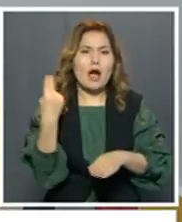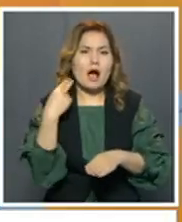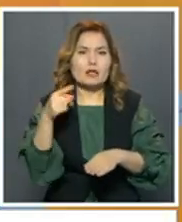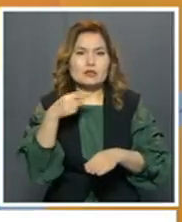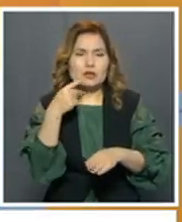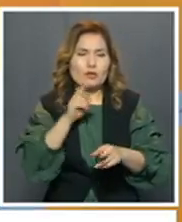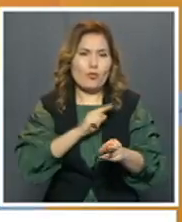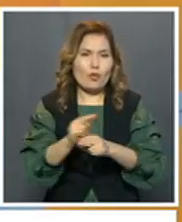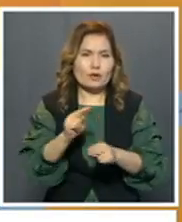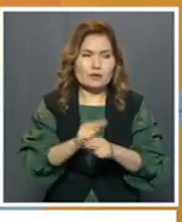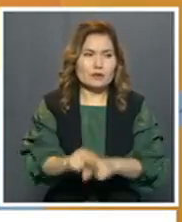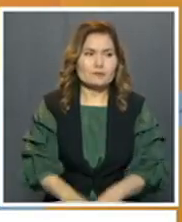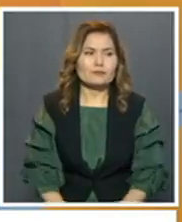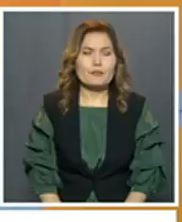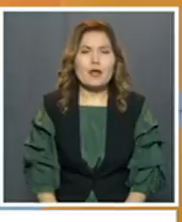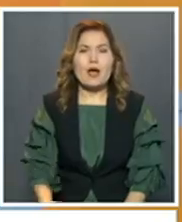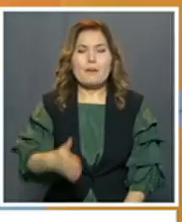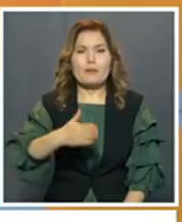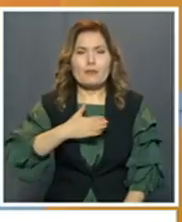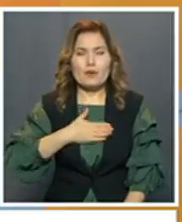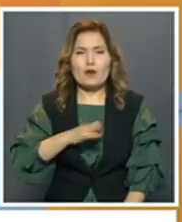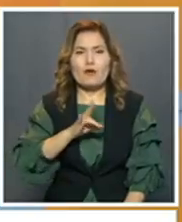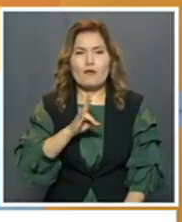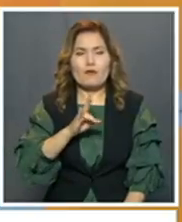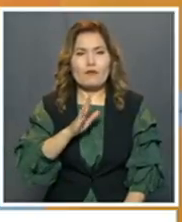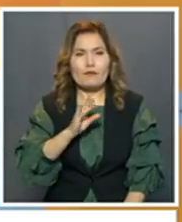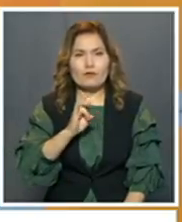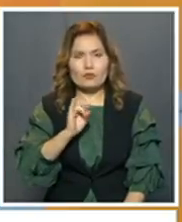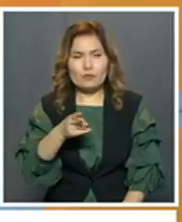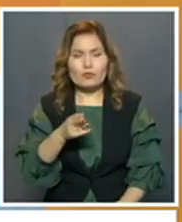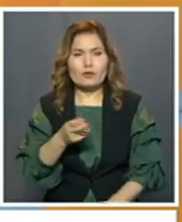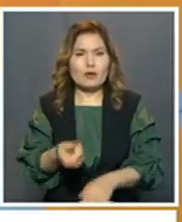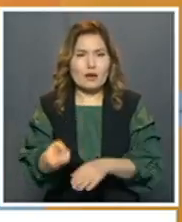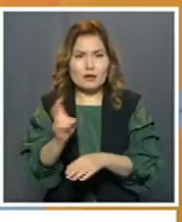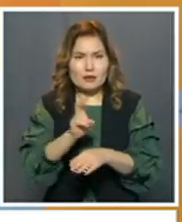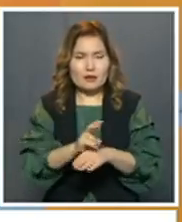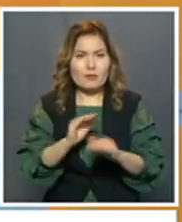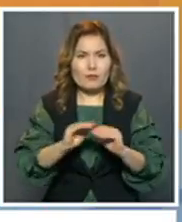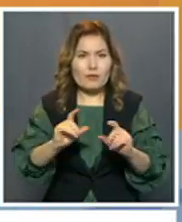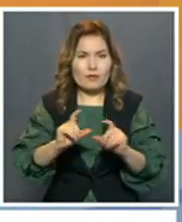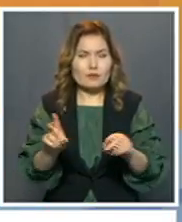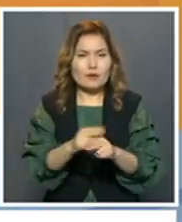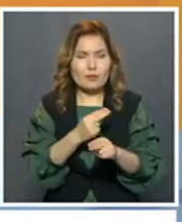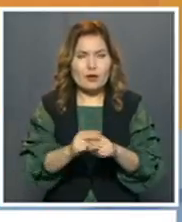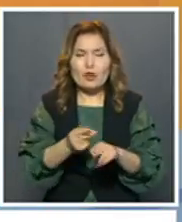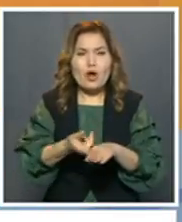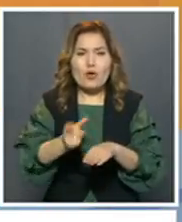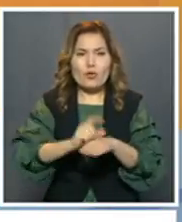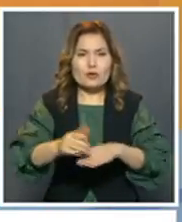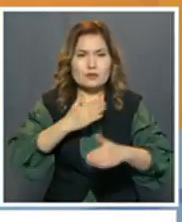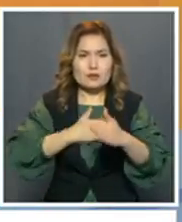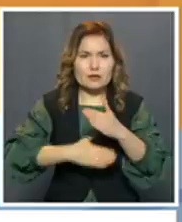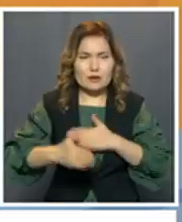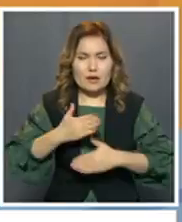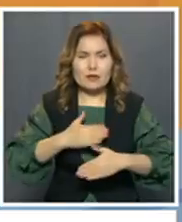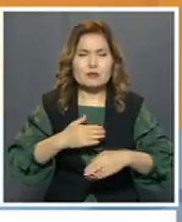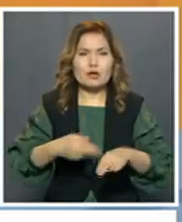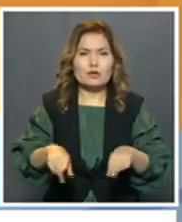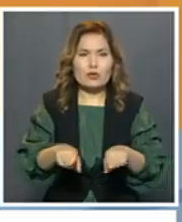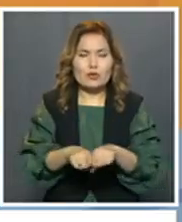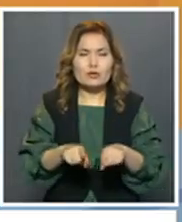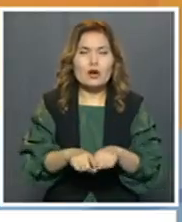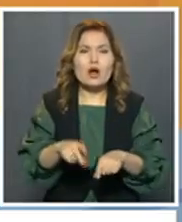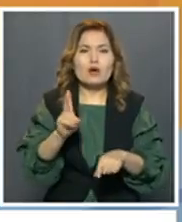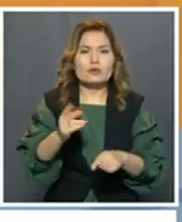оқытылады. Немерем келеді садикке. Бүгін мына қуанышты біз үшін мереке болып жатыр. Осы садикті салған Полет М